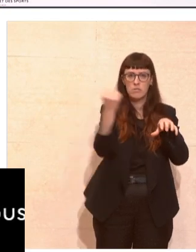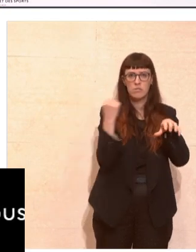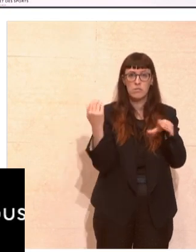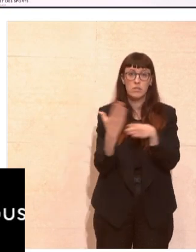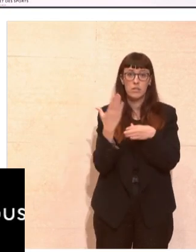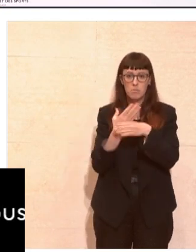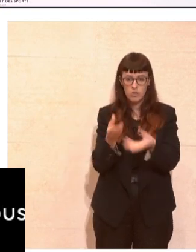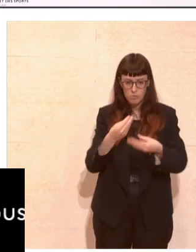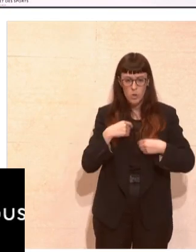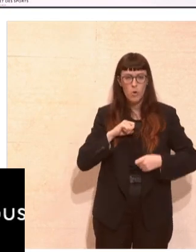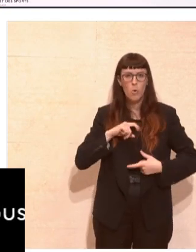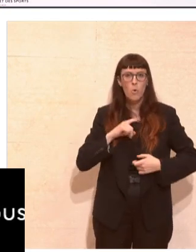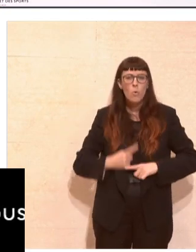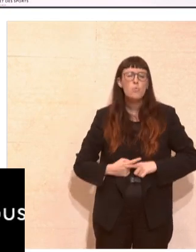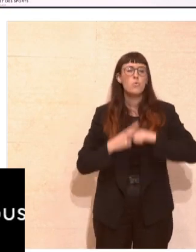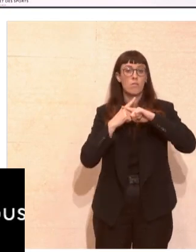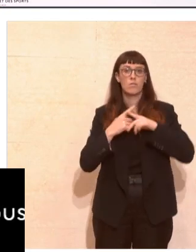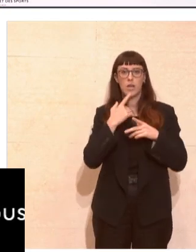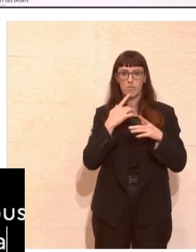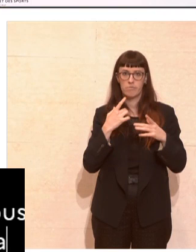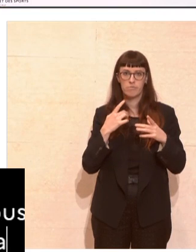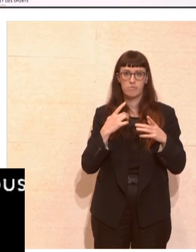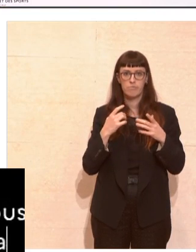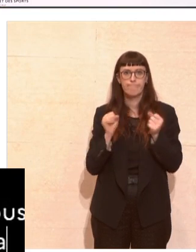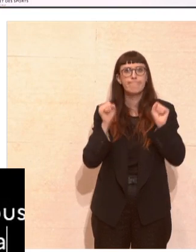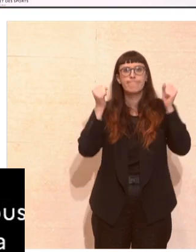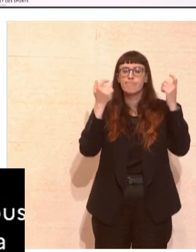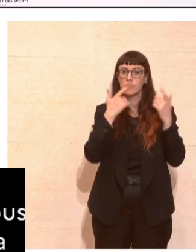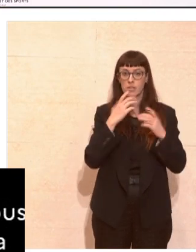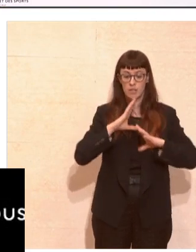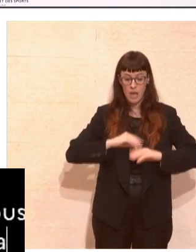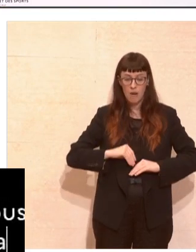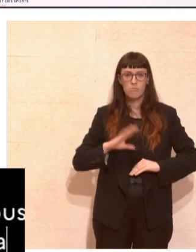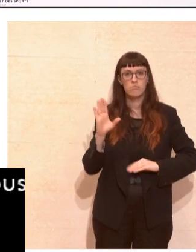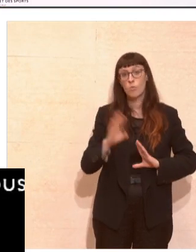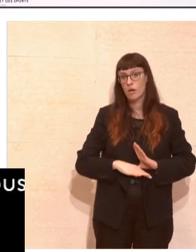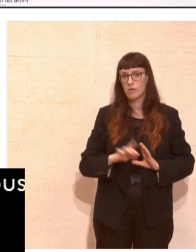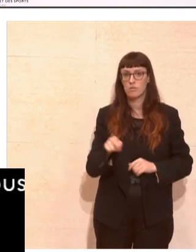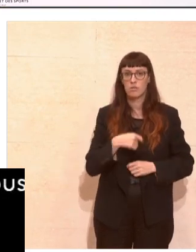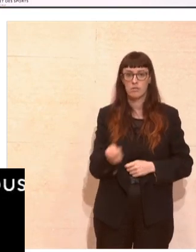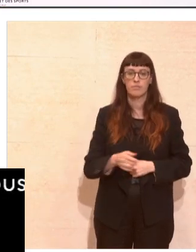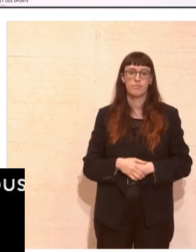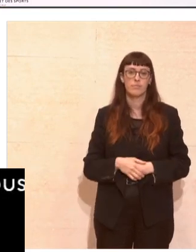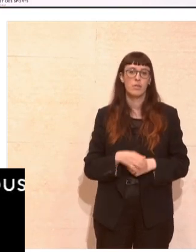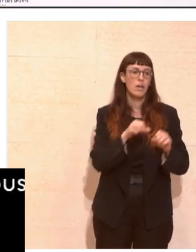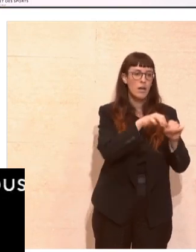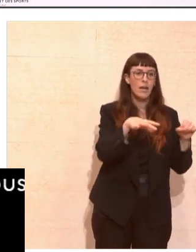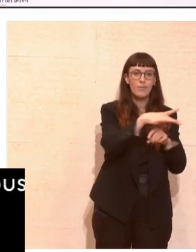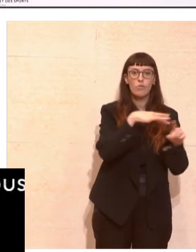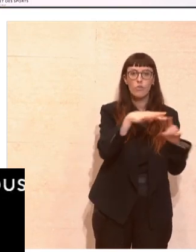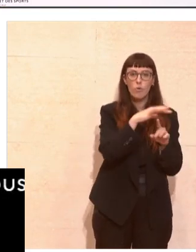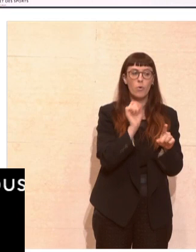et puis ce n'est pas du tout optimal pour retrouver le calme et se préparer à bien dormir. Pareil, si vous êtes sur les réseaux sociaux, vous